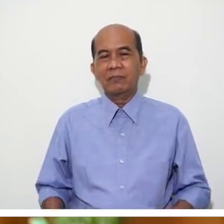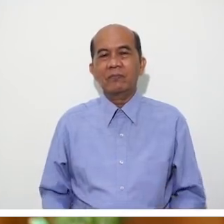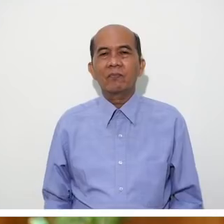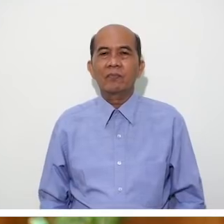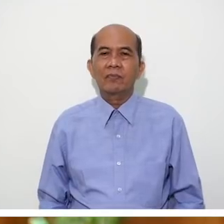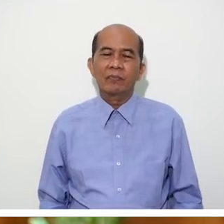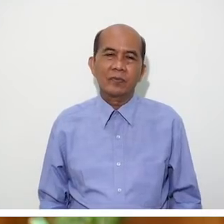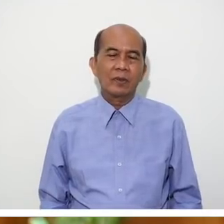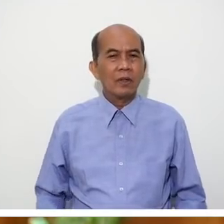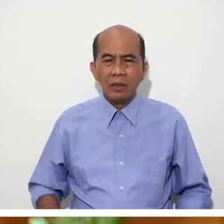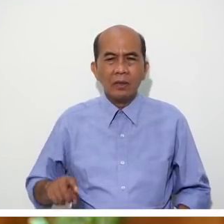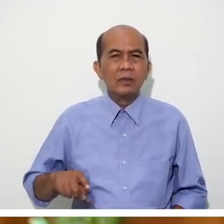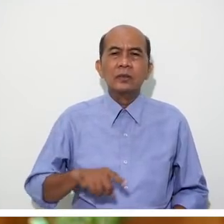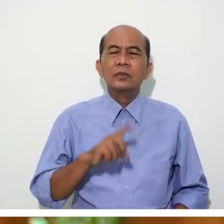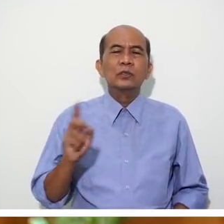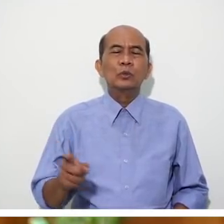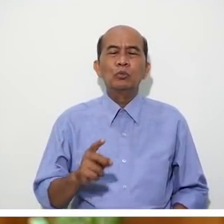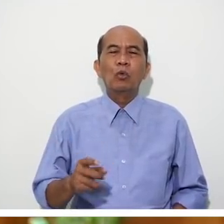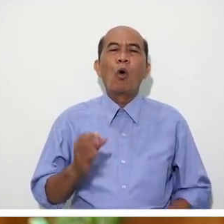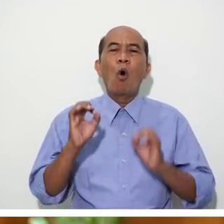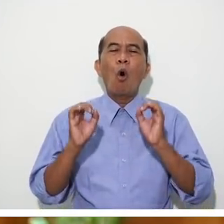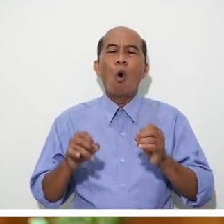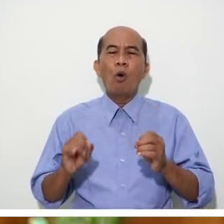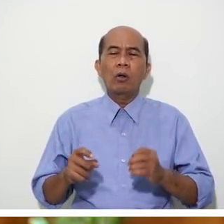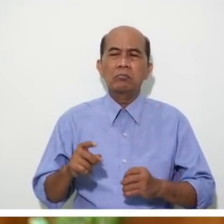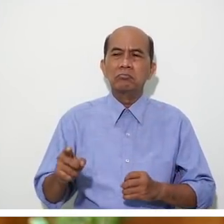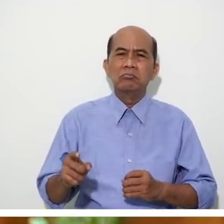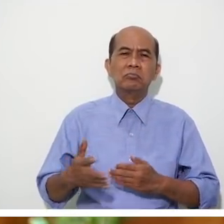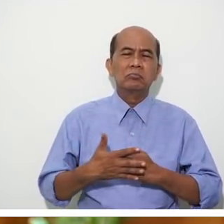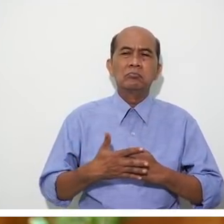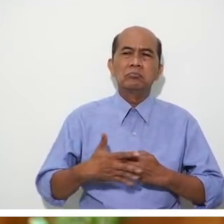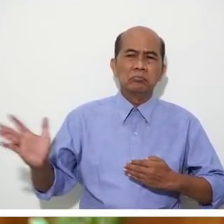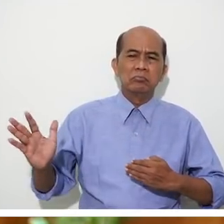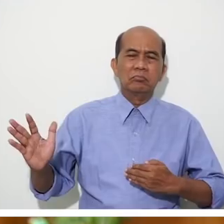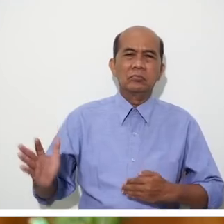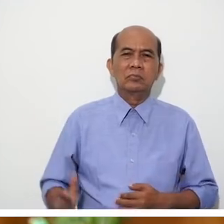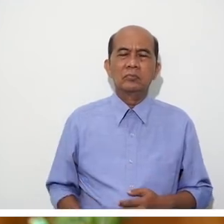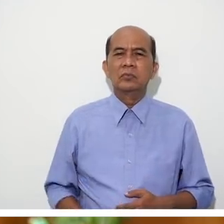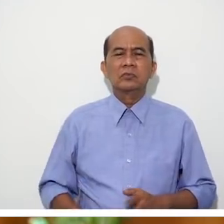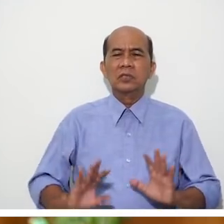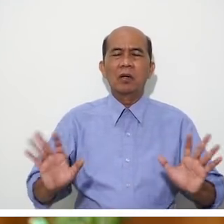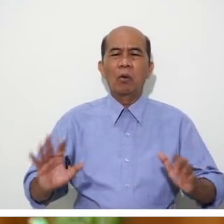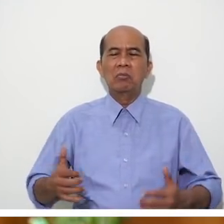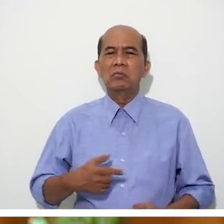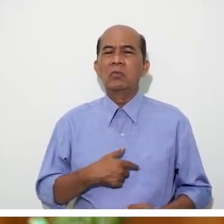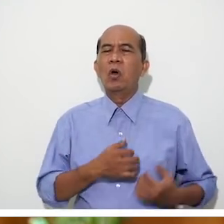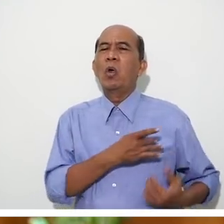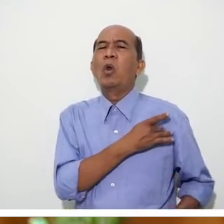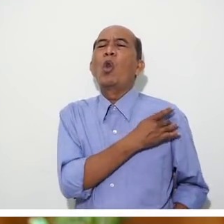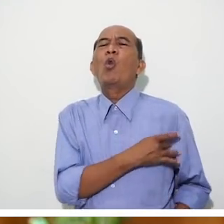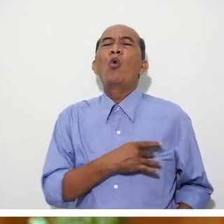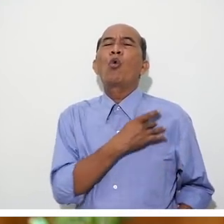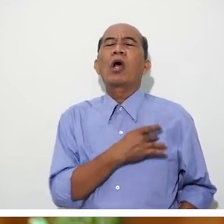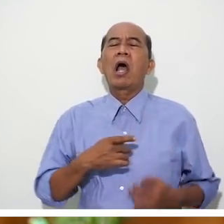Saudara, semua orang pasti akan menolak, saudara. Siapa sih yang suka dilukai hatinya? Siapa sih